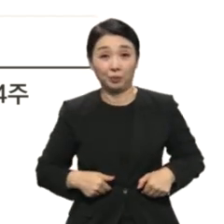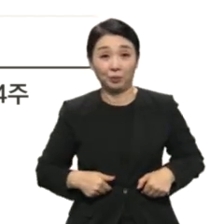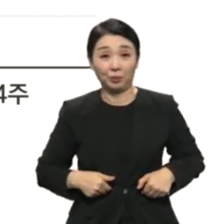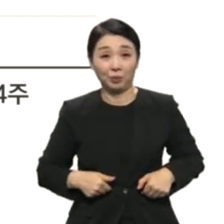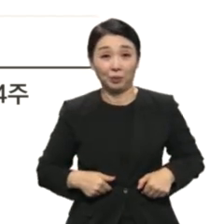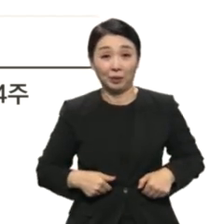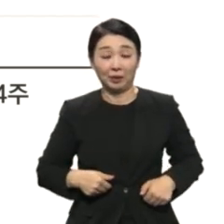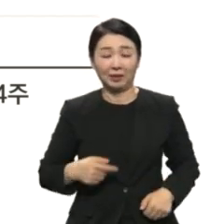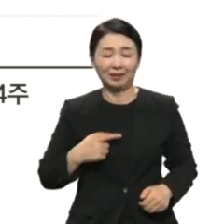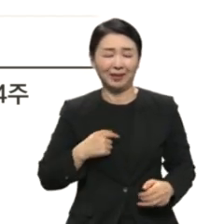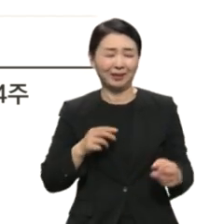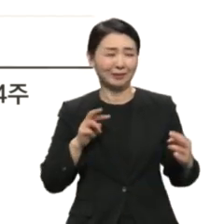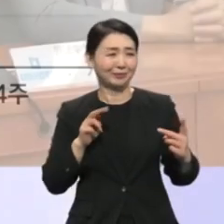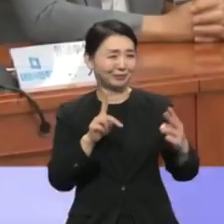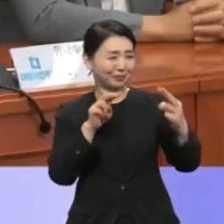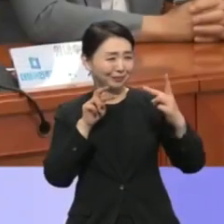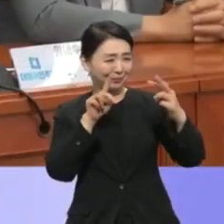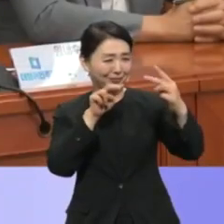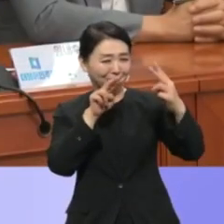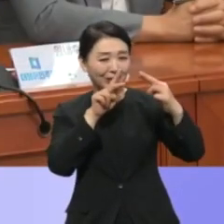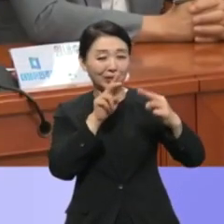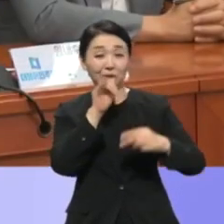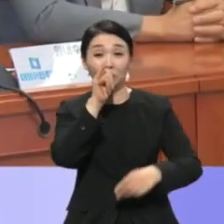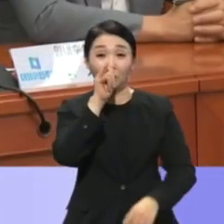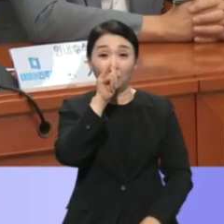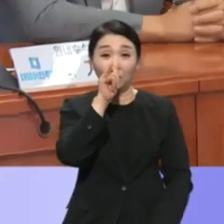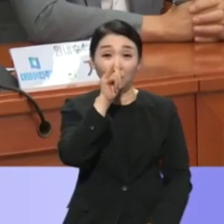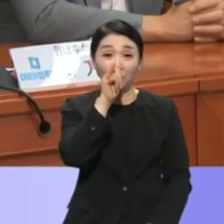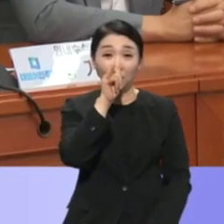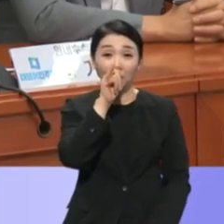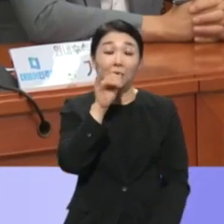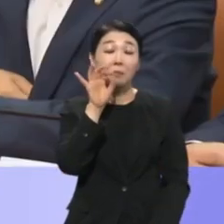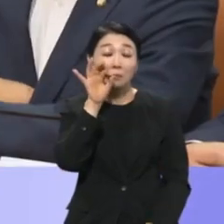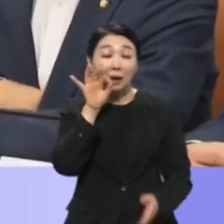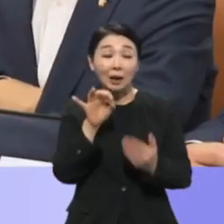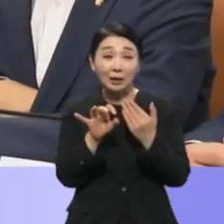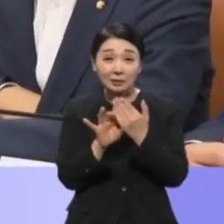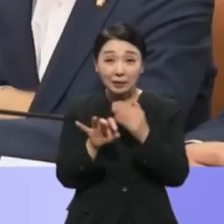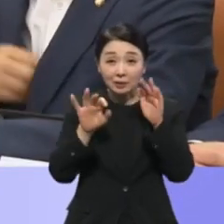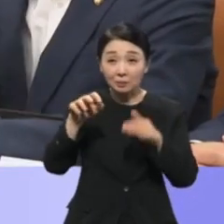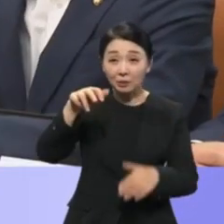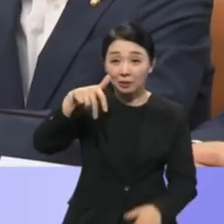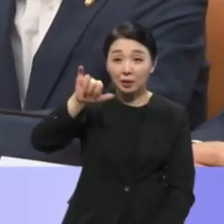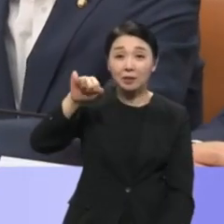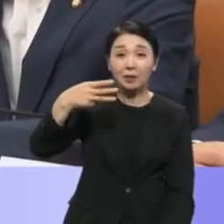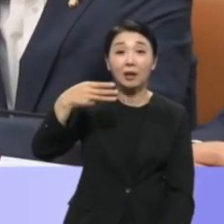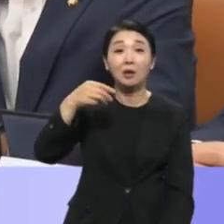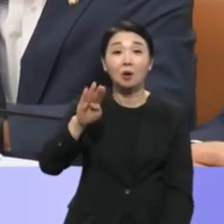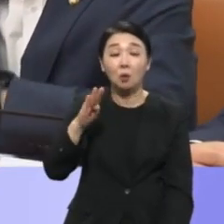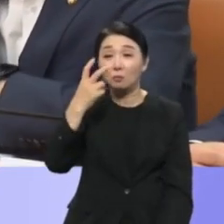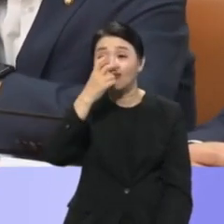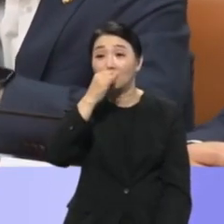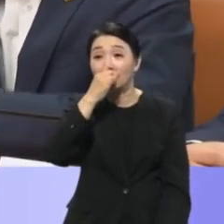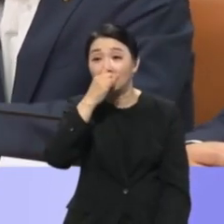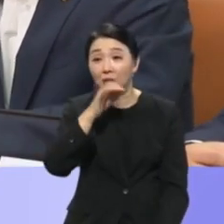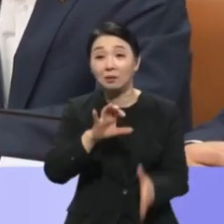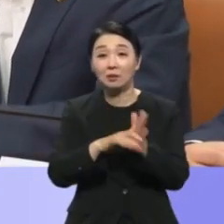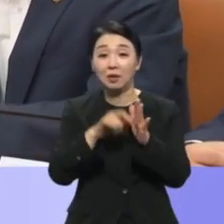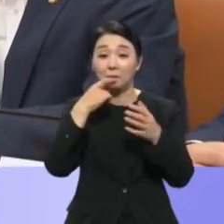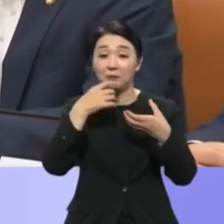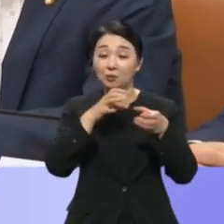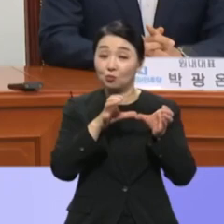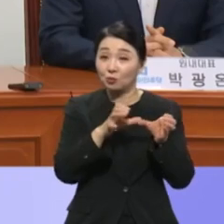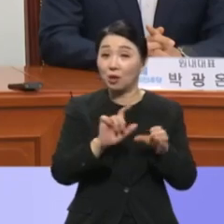이런저런 공방이 계속 있는 상황에서도 만약에 갤럽 조사가 조금 더 나온 거라면 저는 민주당이 현재 있는